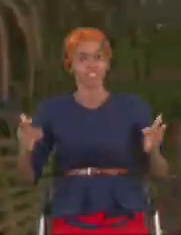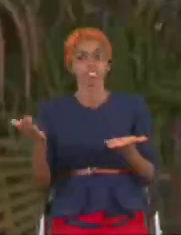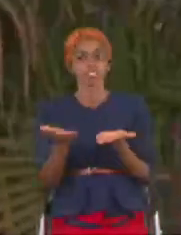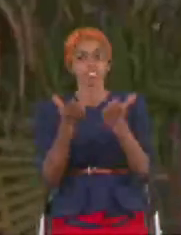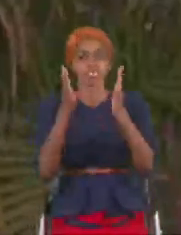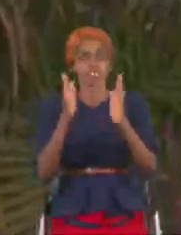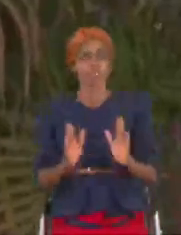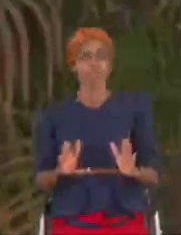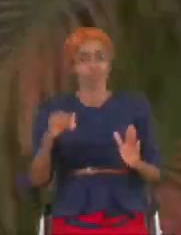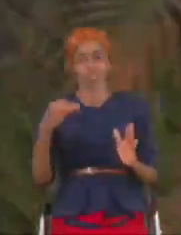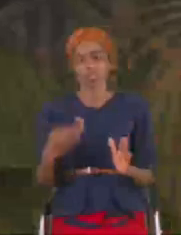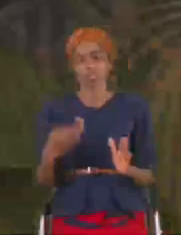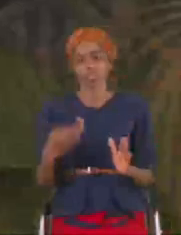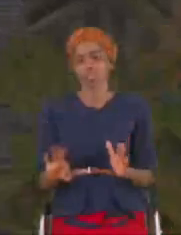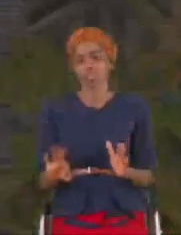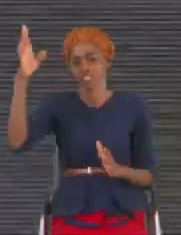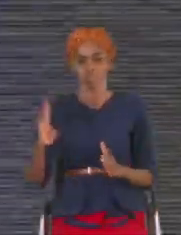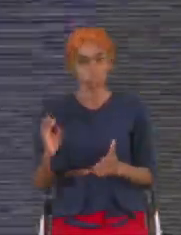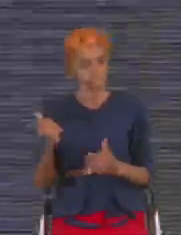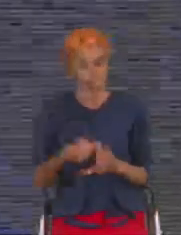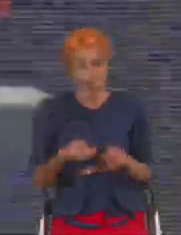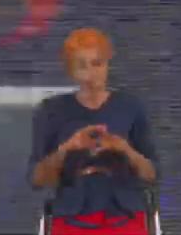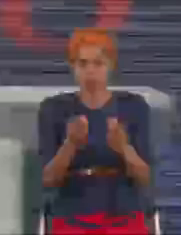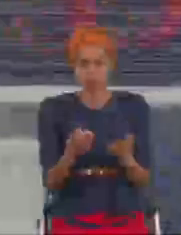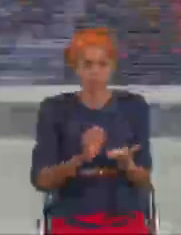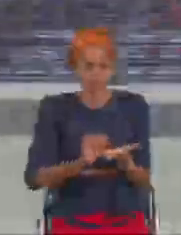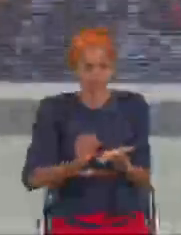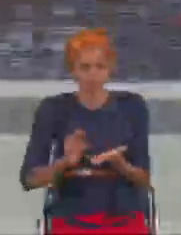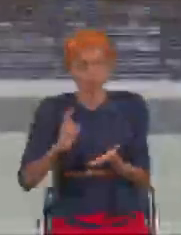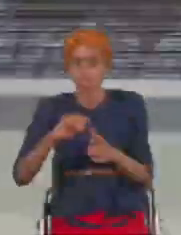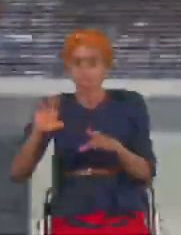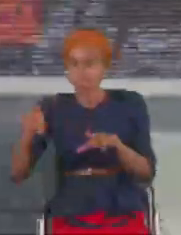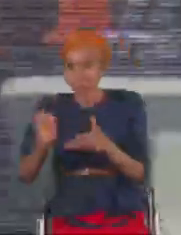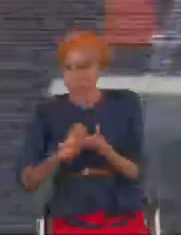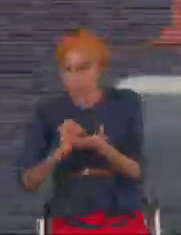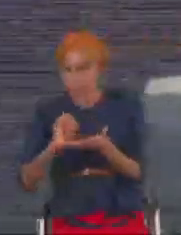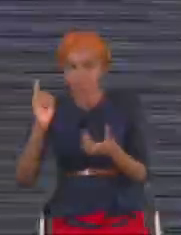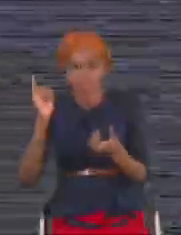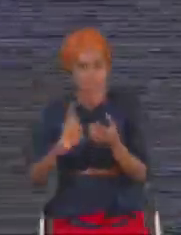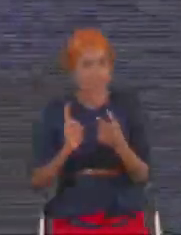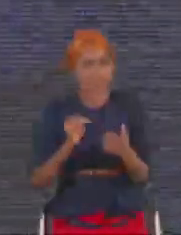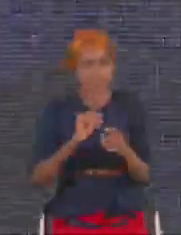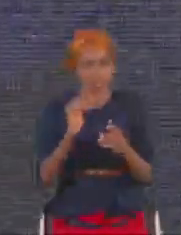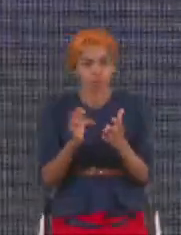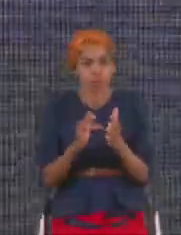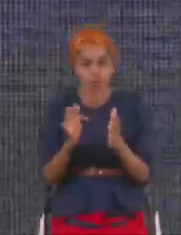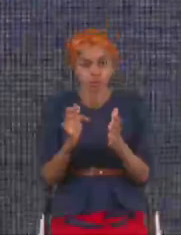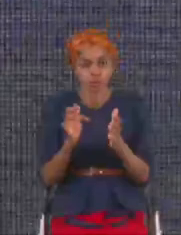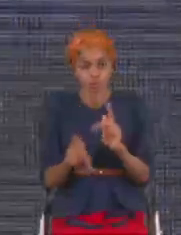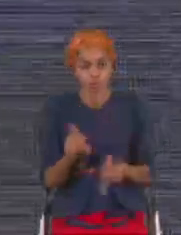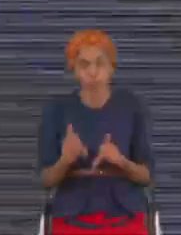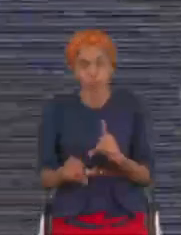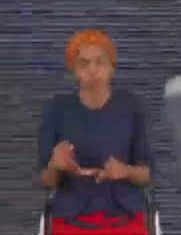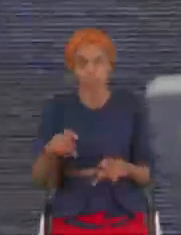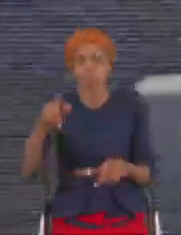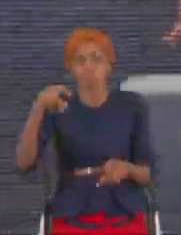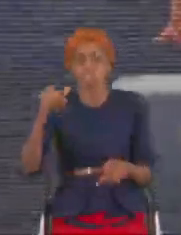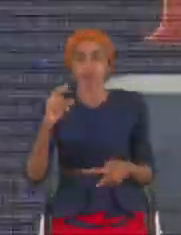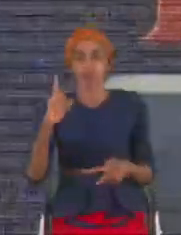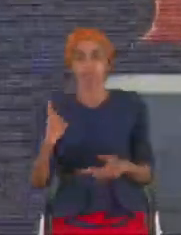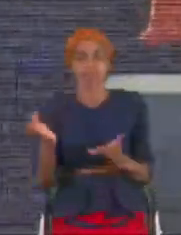incroyable de dieu et tu oublies les pitres les épîtres qu'il a pu écrire l'écrit mais pas aux serviteurs de dieu